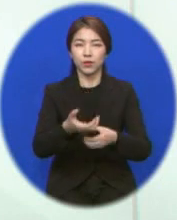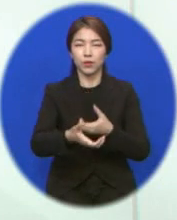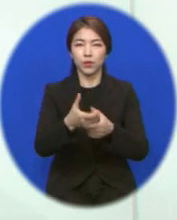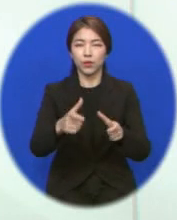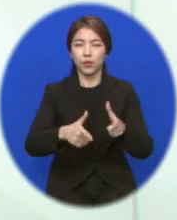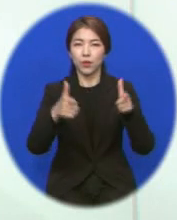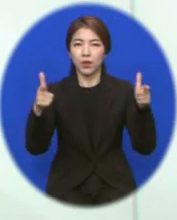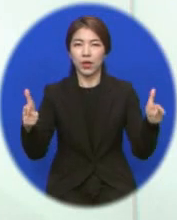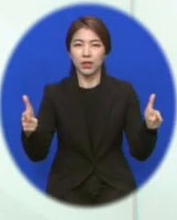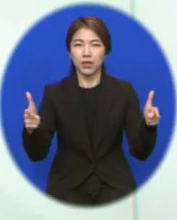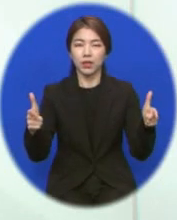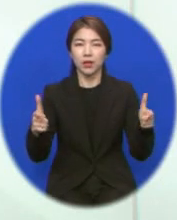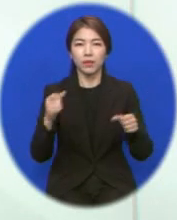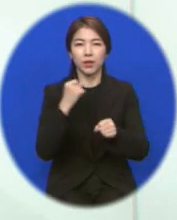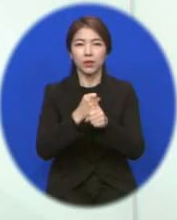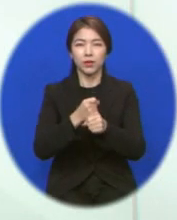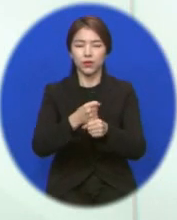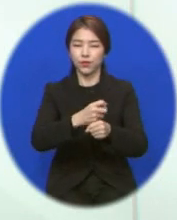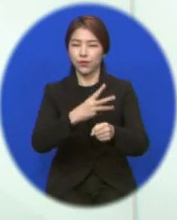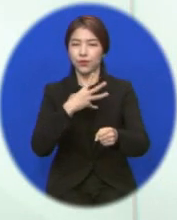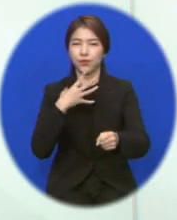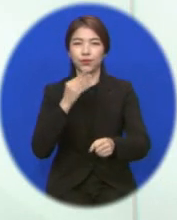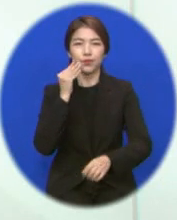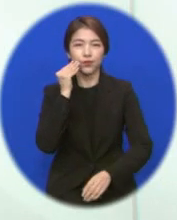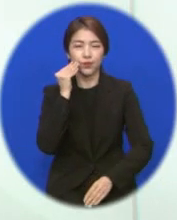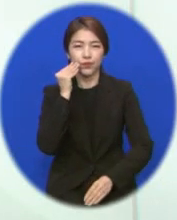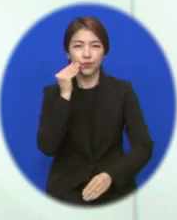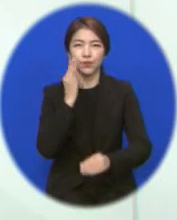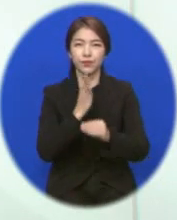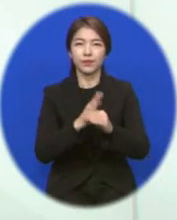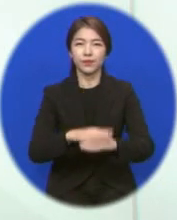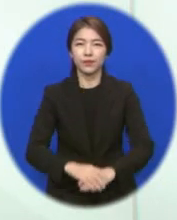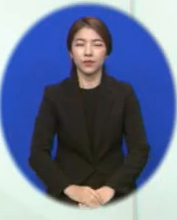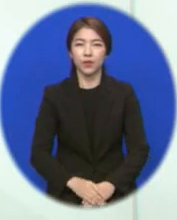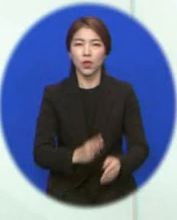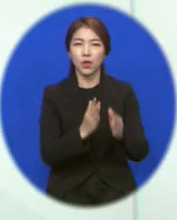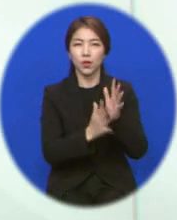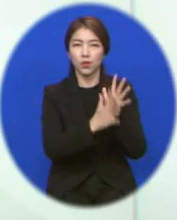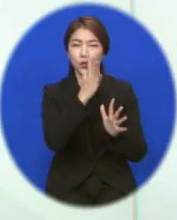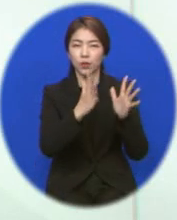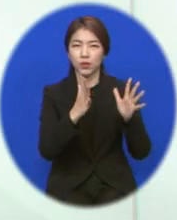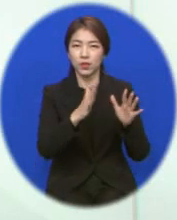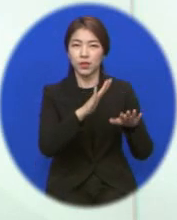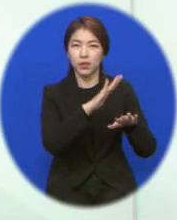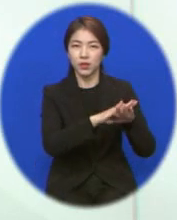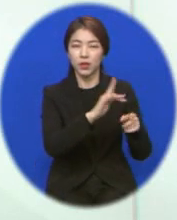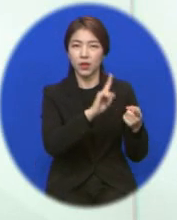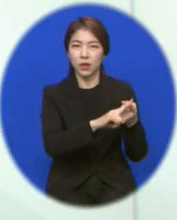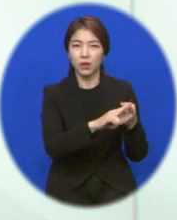진척이없었습니다 .저는녹지대축을유지하고